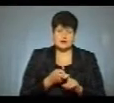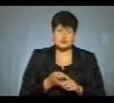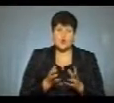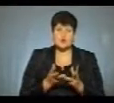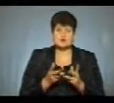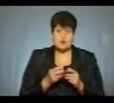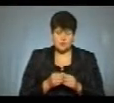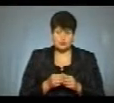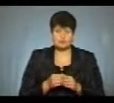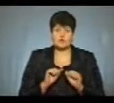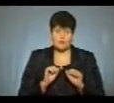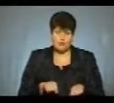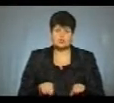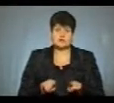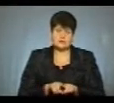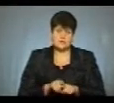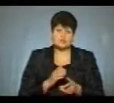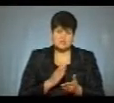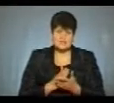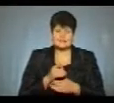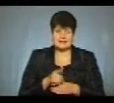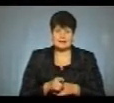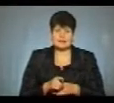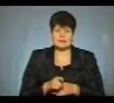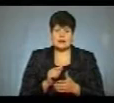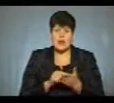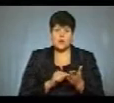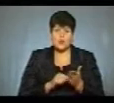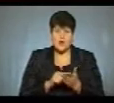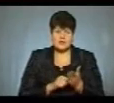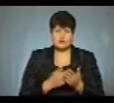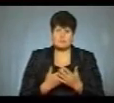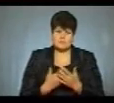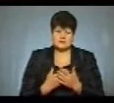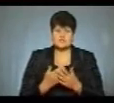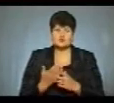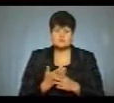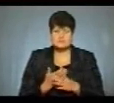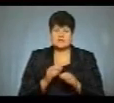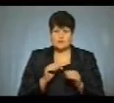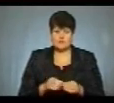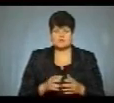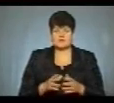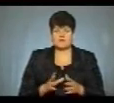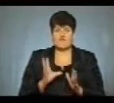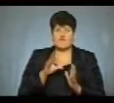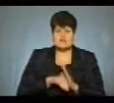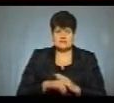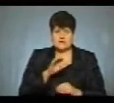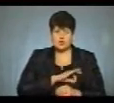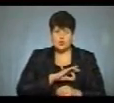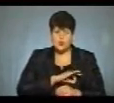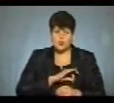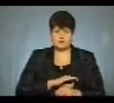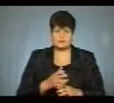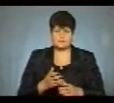то можна також, є такий калькулятор, приблизний калькулятор субсидій, де можна ввести доходи і визначити суму. Його легко